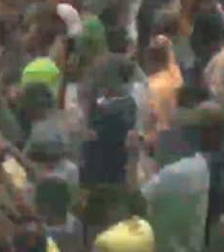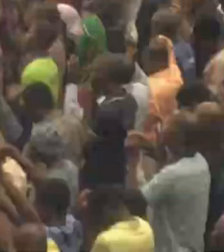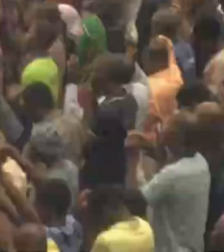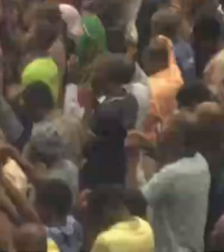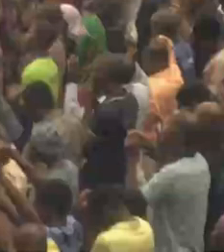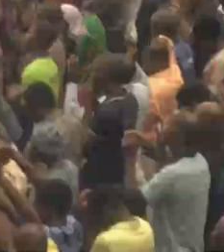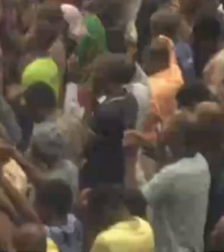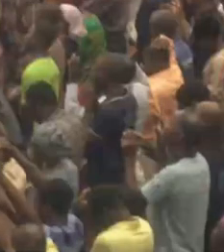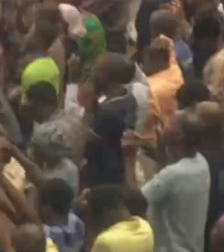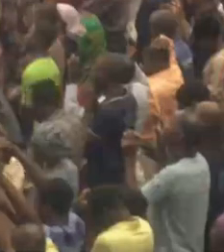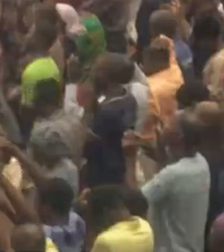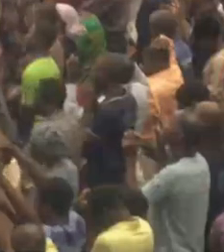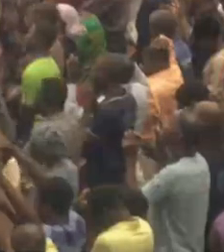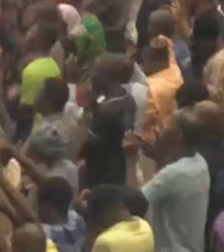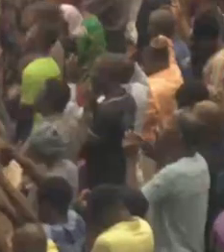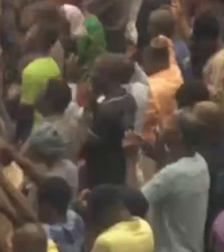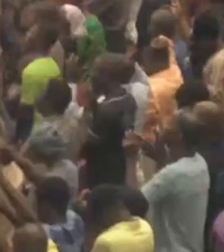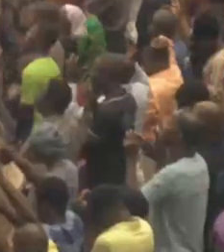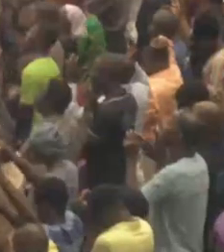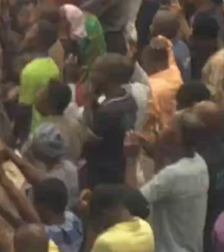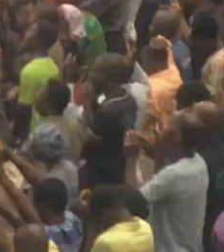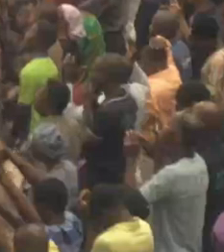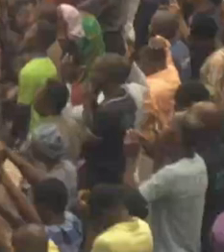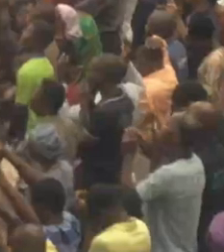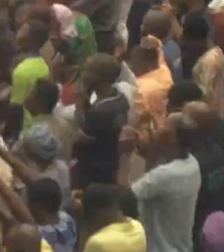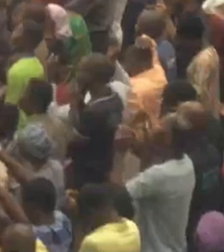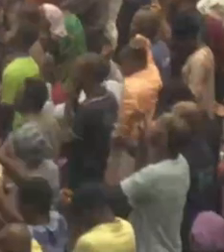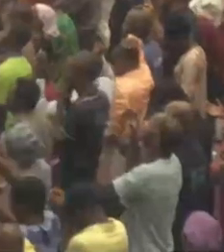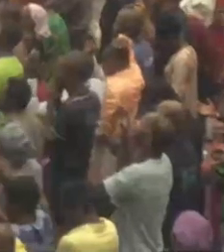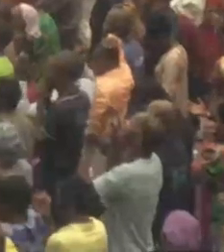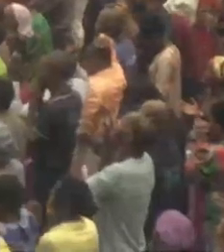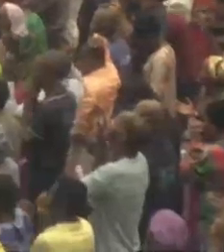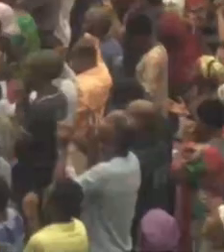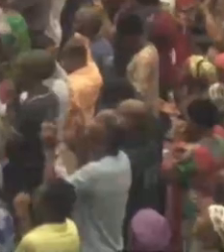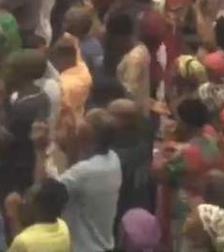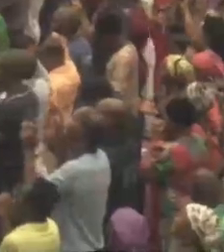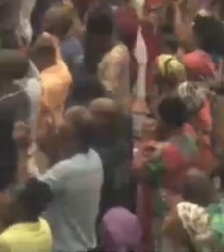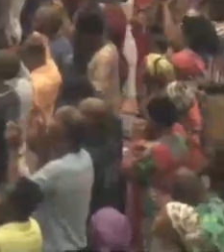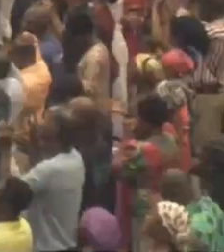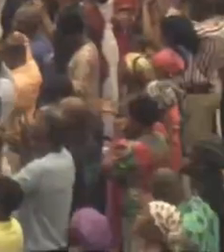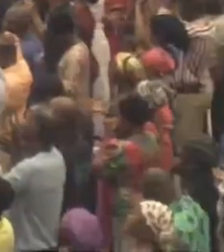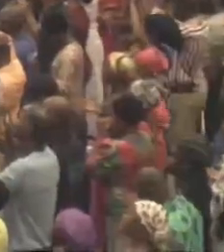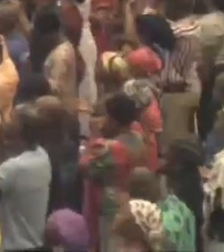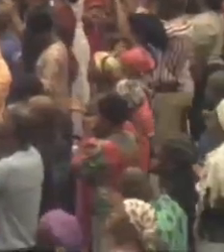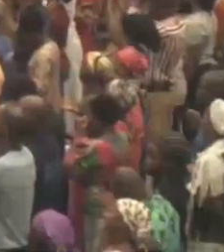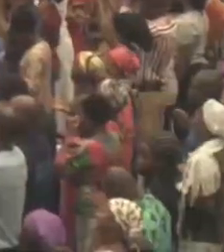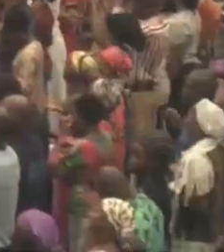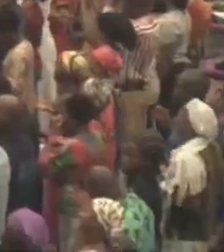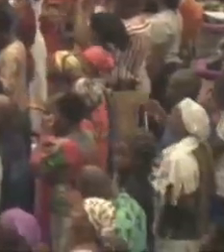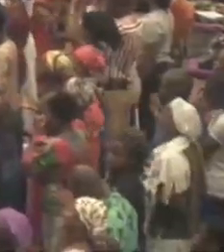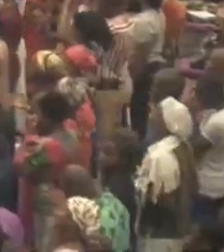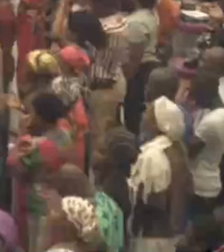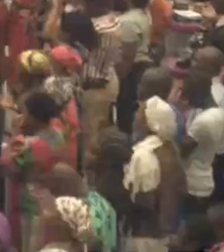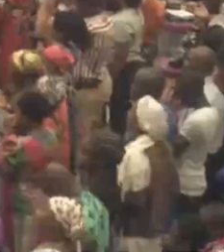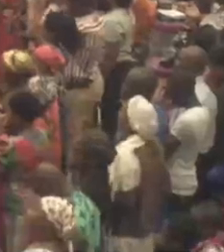des miracles, des guérisons, des délivrances et brise tout joug dans la vie de tout le monde.